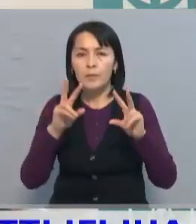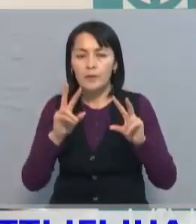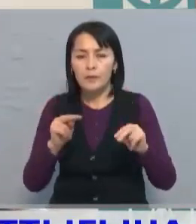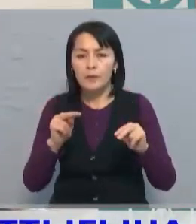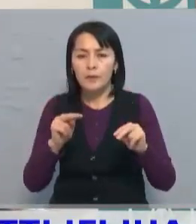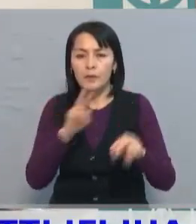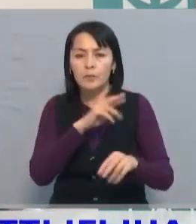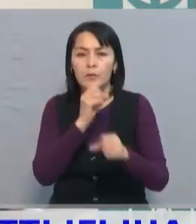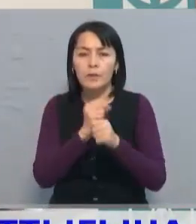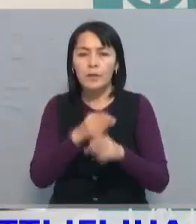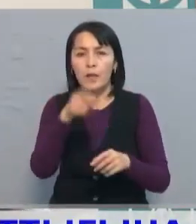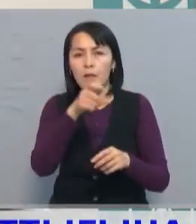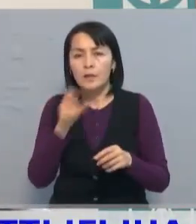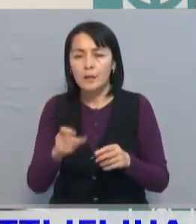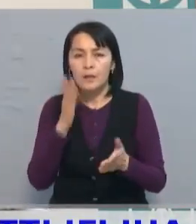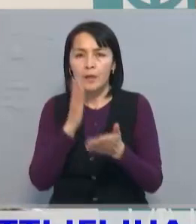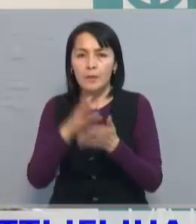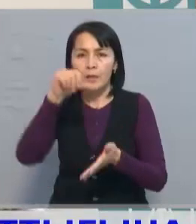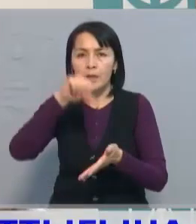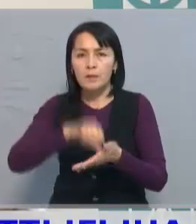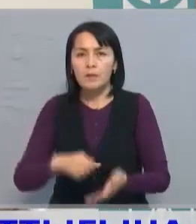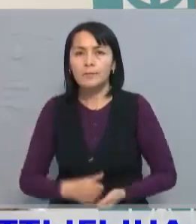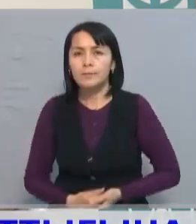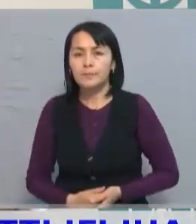барлығында азаматтары, өкілдері қатысып отыр.